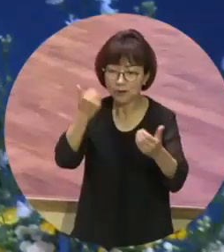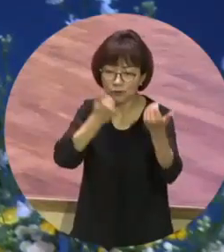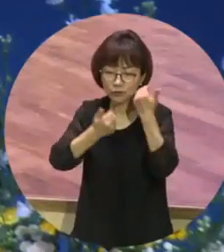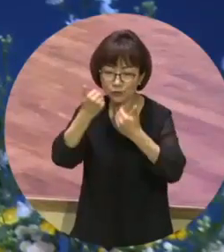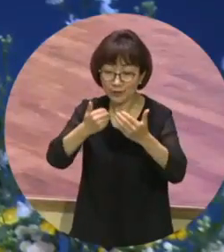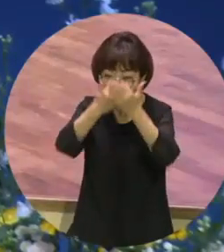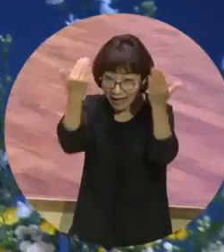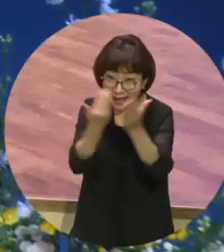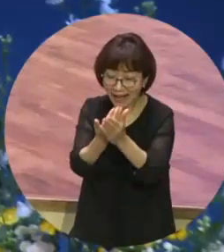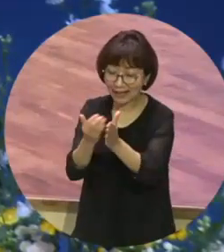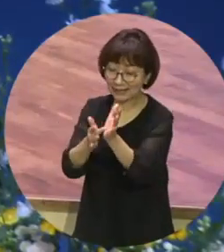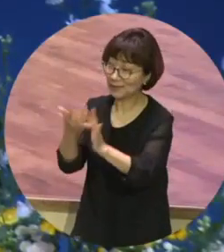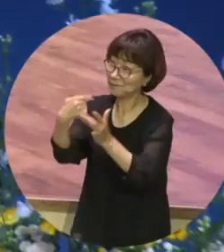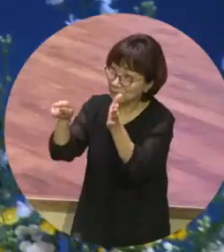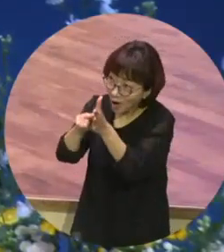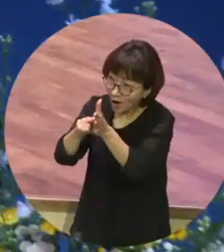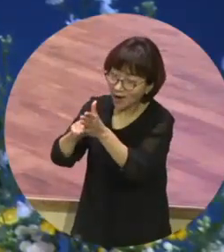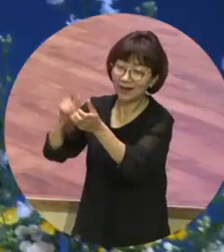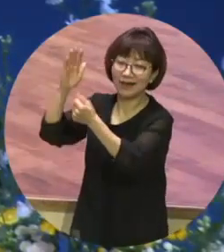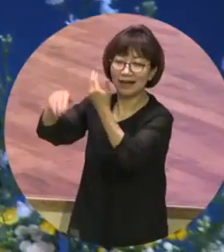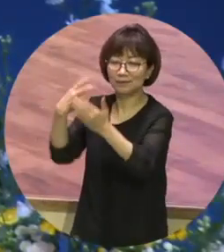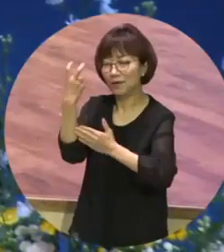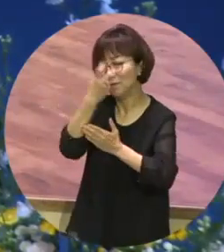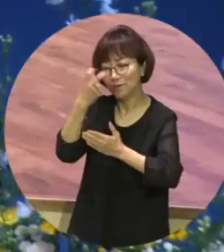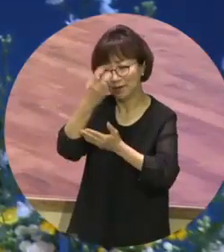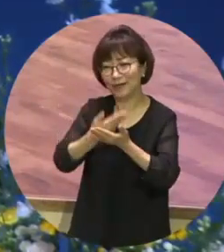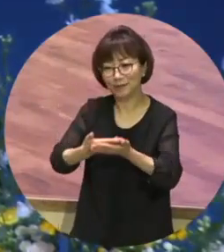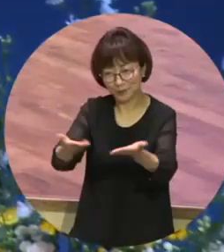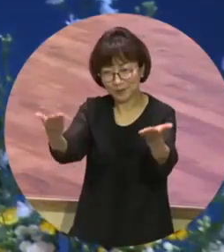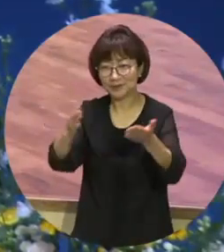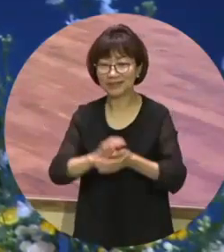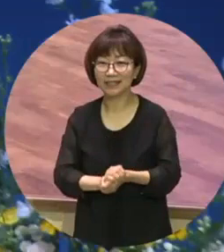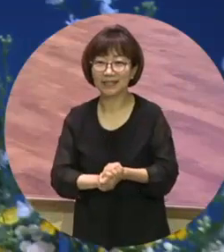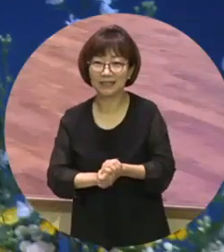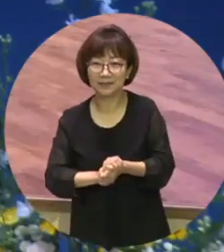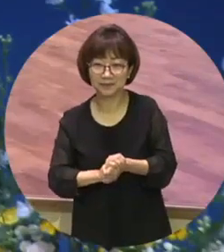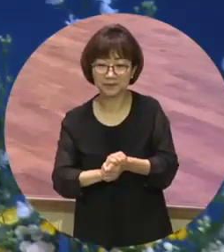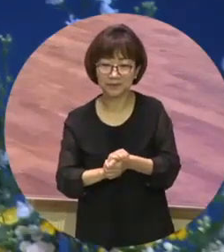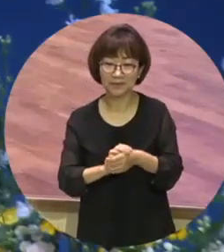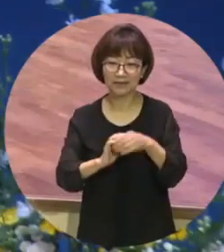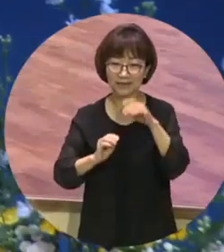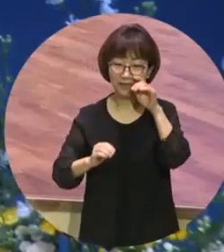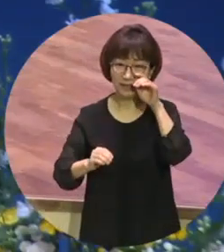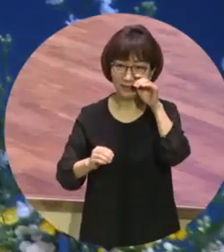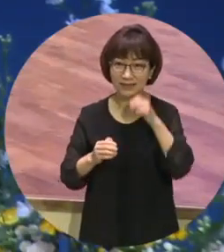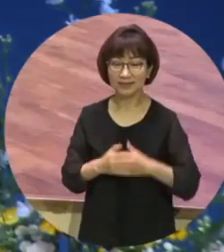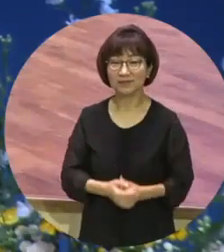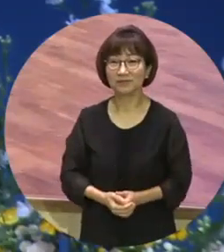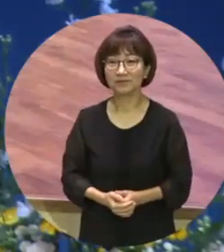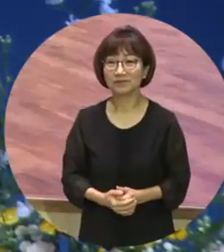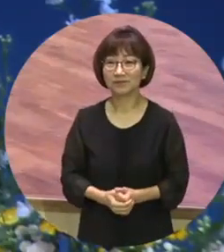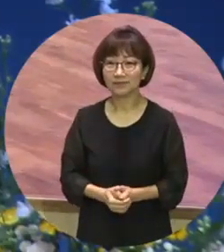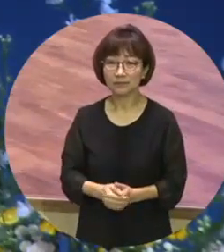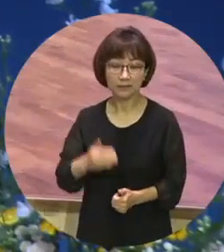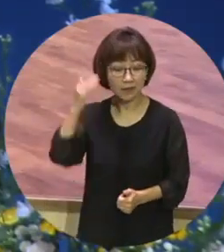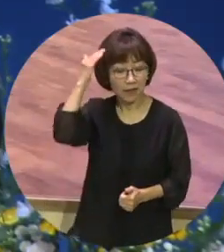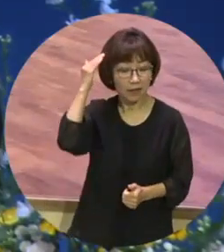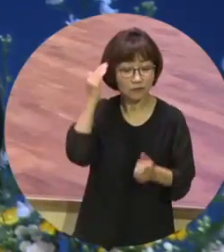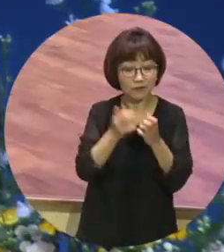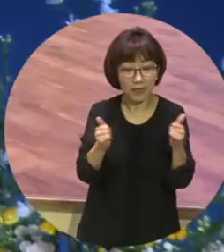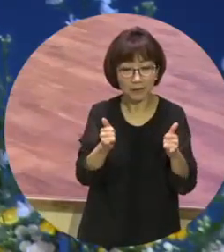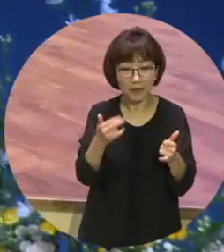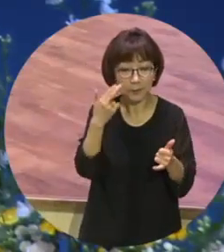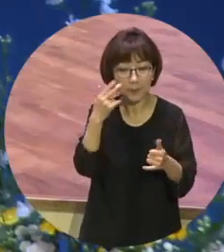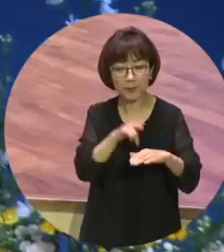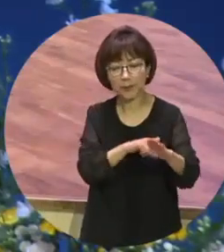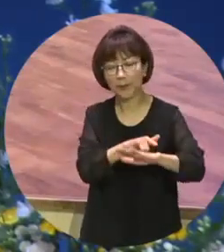책임져 주신다고. 미국 한국 사람이 미국 이민 가서 미국 시민권 땄다 해가지고 그야말로 어떻게 해요? 미국의 이